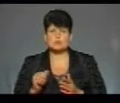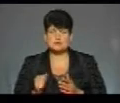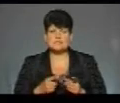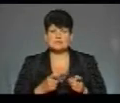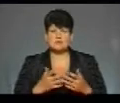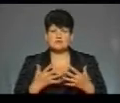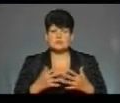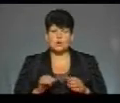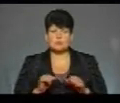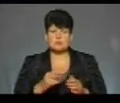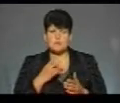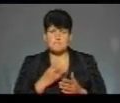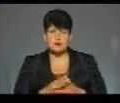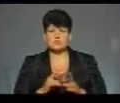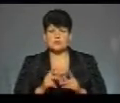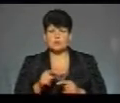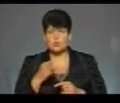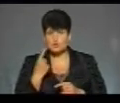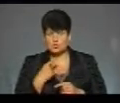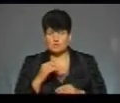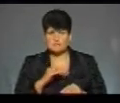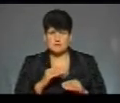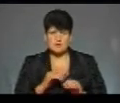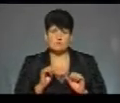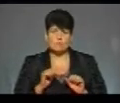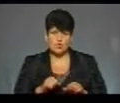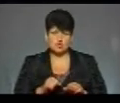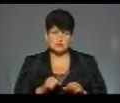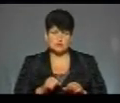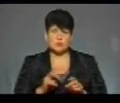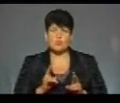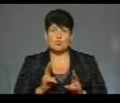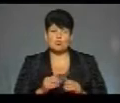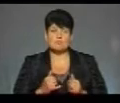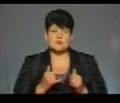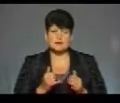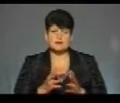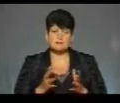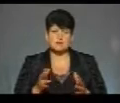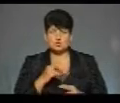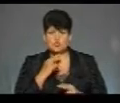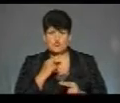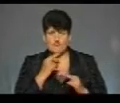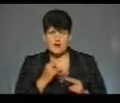відповідно командир бачить, як його особовий склад може кому приділити більше уваги